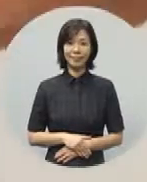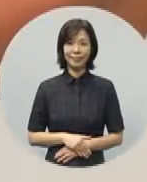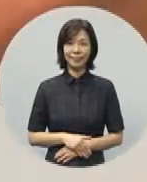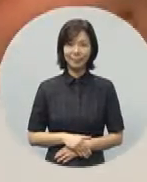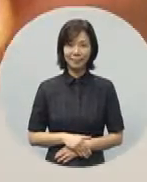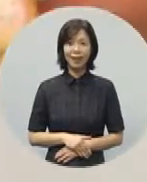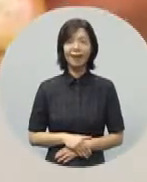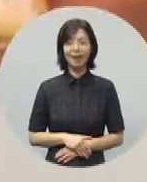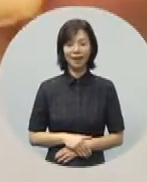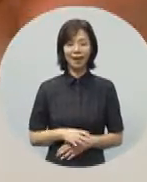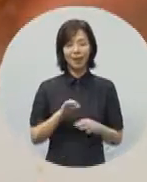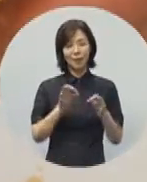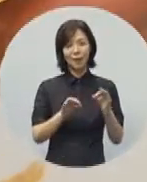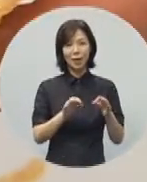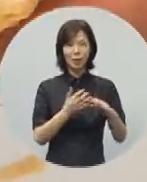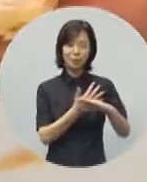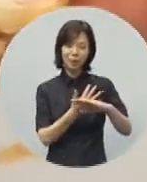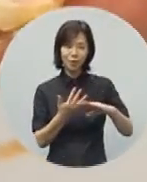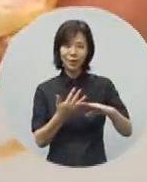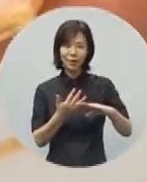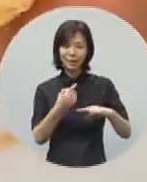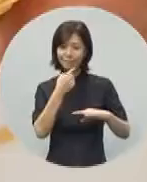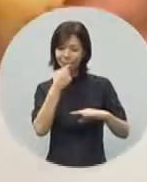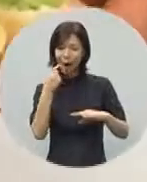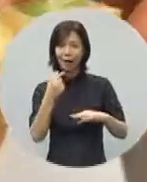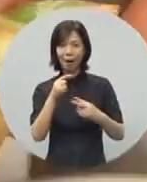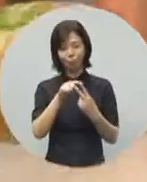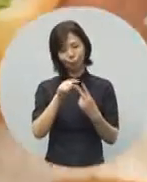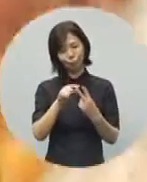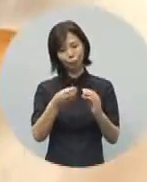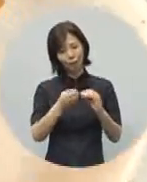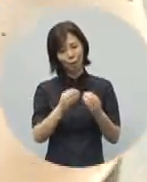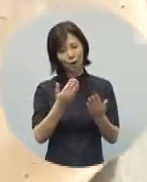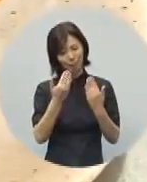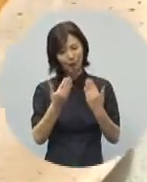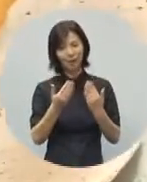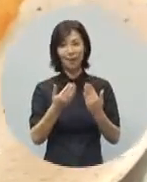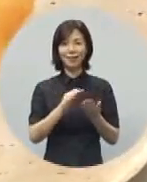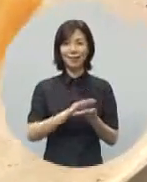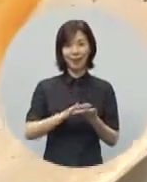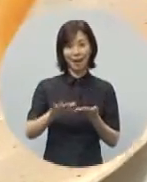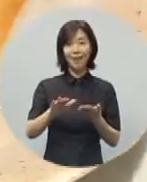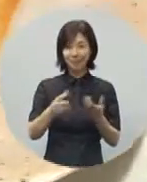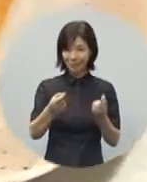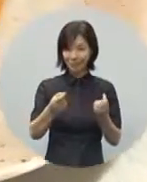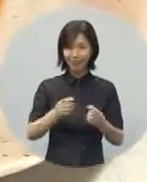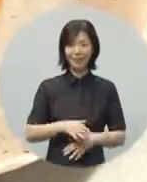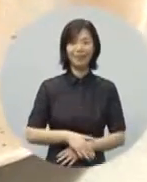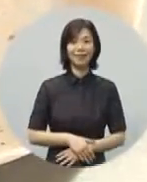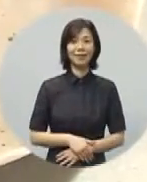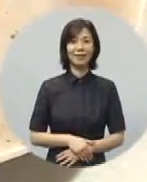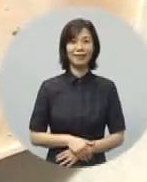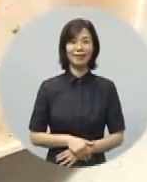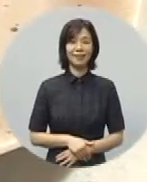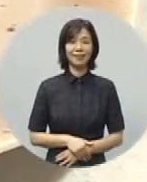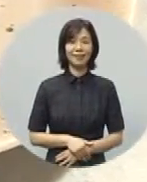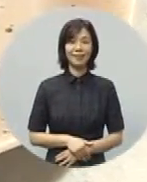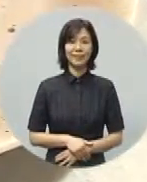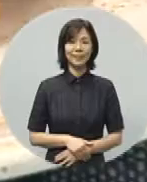枝豆とカニカマが、 はい、カニカマが綺麗に出て、 お皿に盛り付ければ